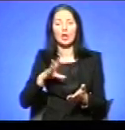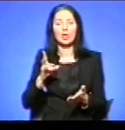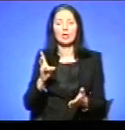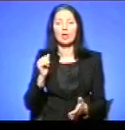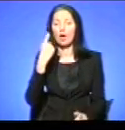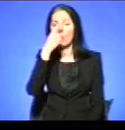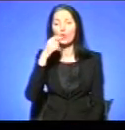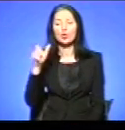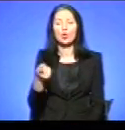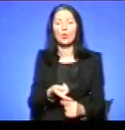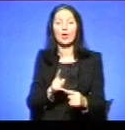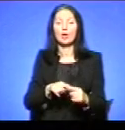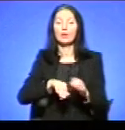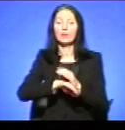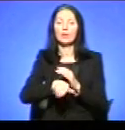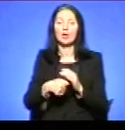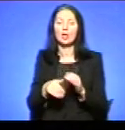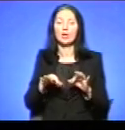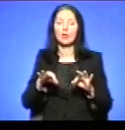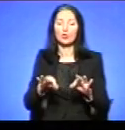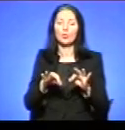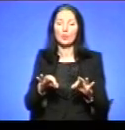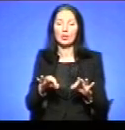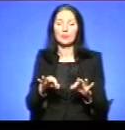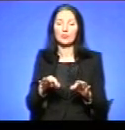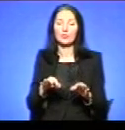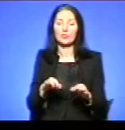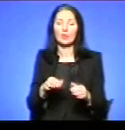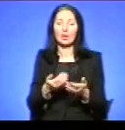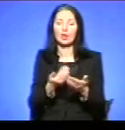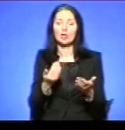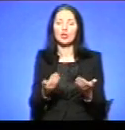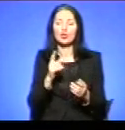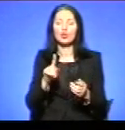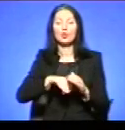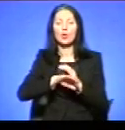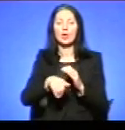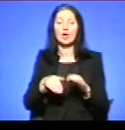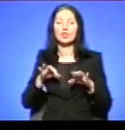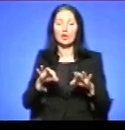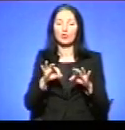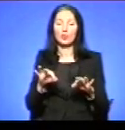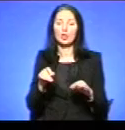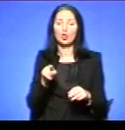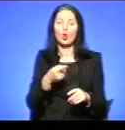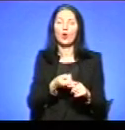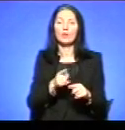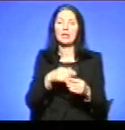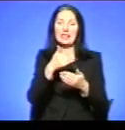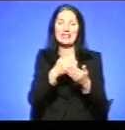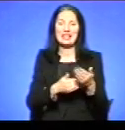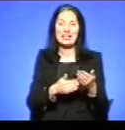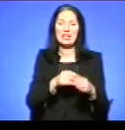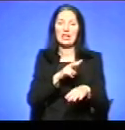на особу, які викрали автомобіль? Щодо викрадення автомобілей, то в даній статті